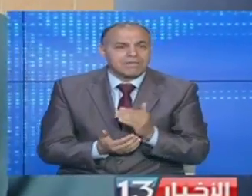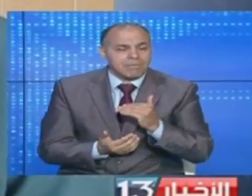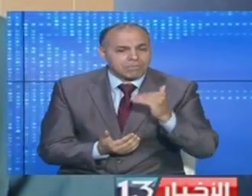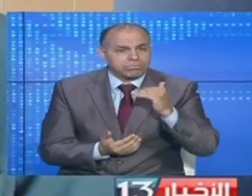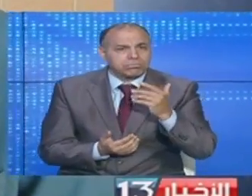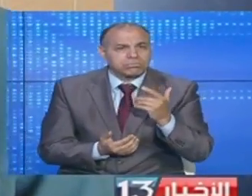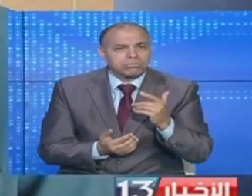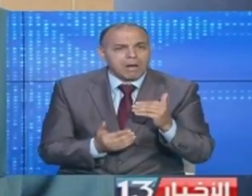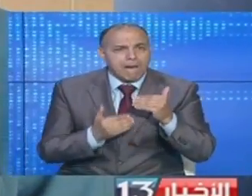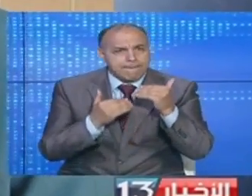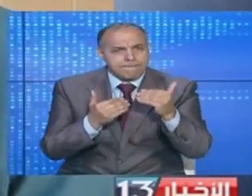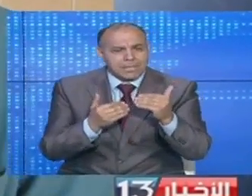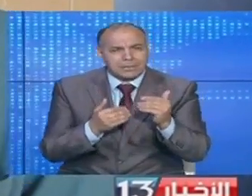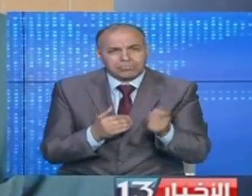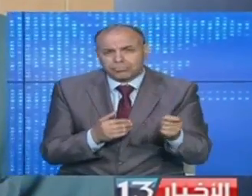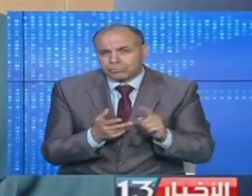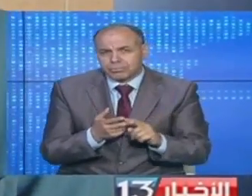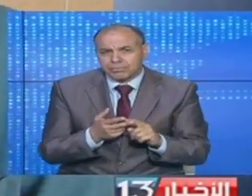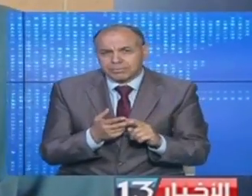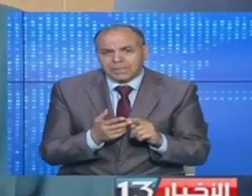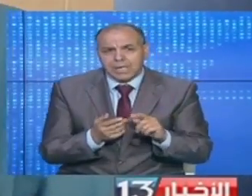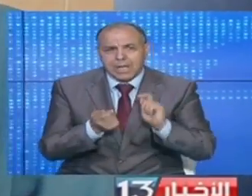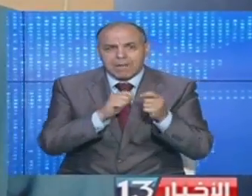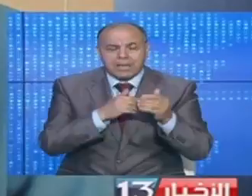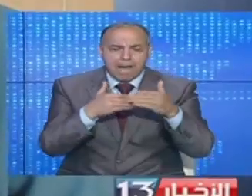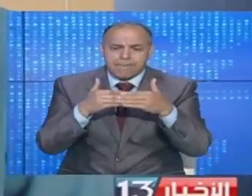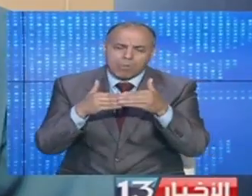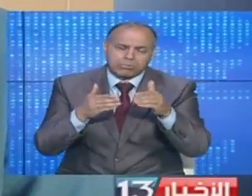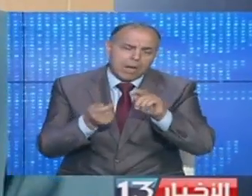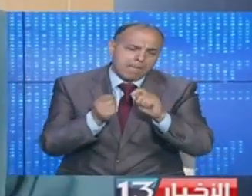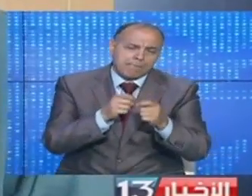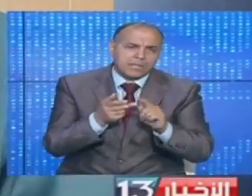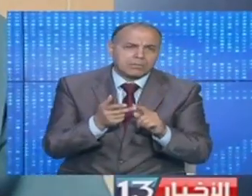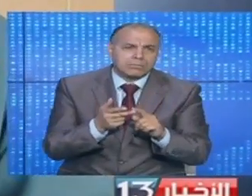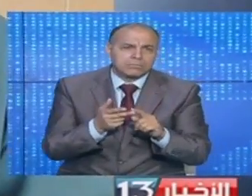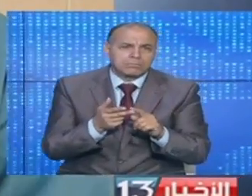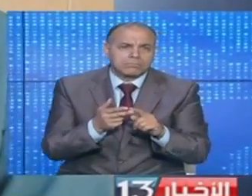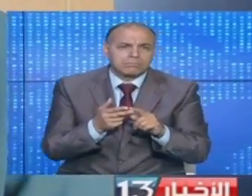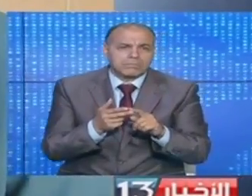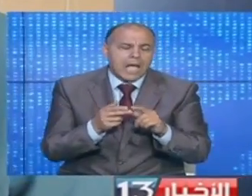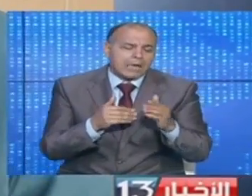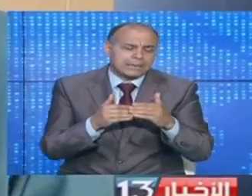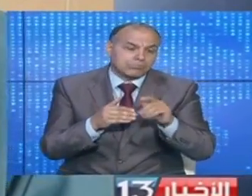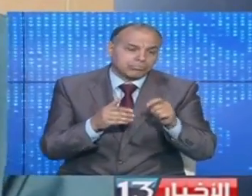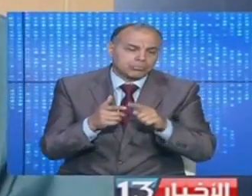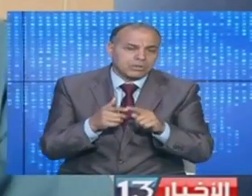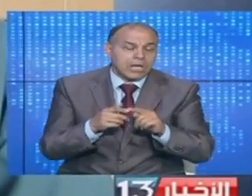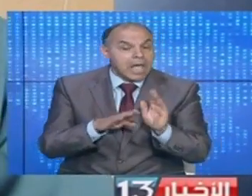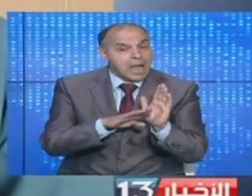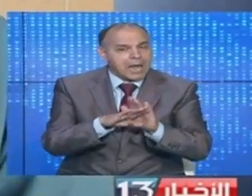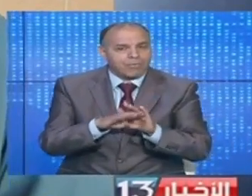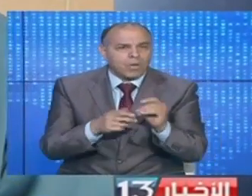للهواء تصير مش بشبابك عاديين. بدلنا البيبان دونك لي بورت ولاو دي بورت إرميتيك باش نحافظوا